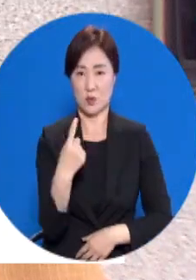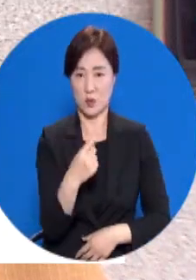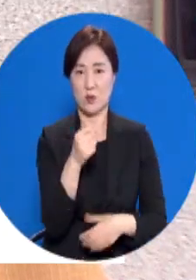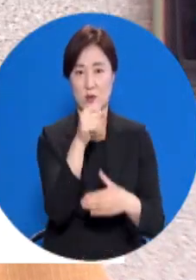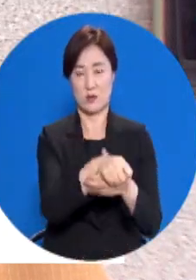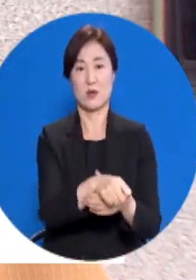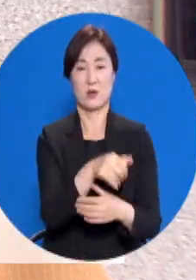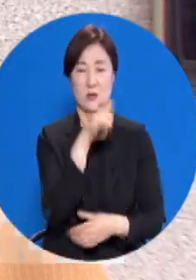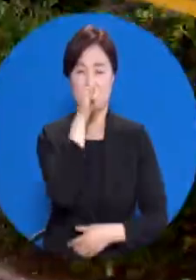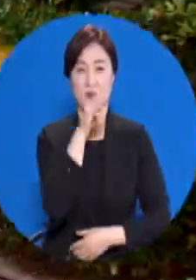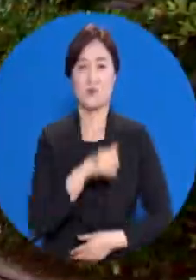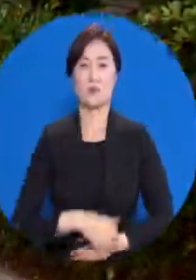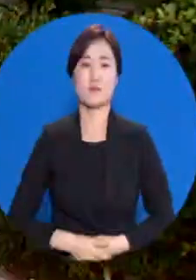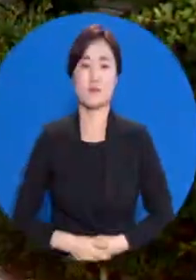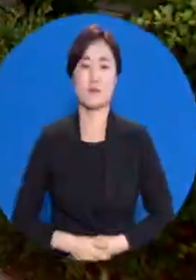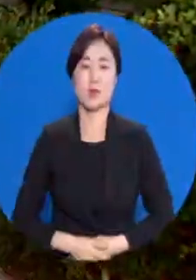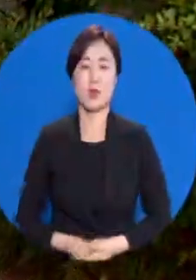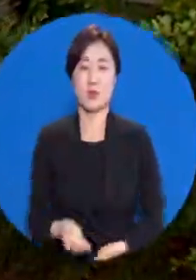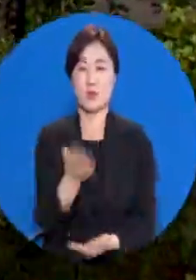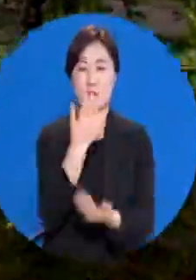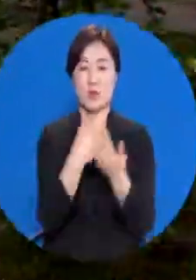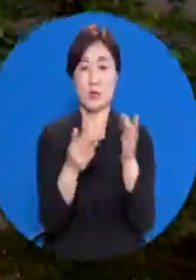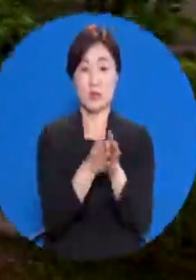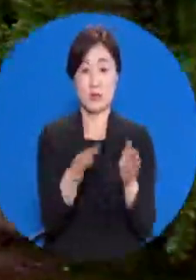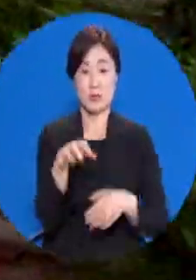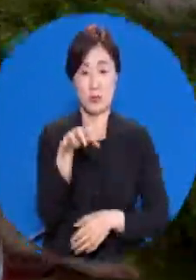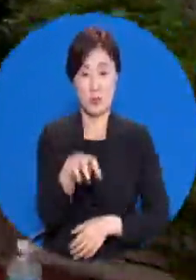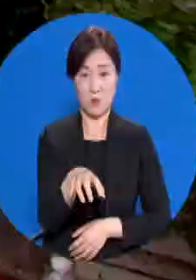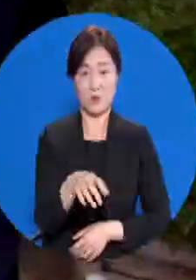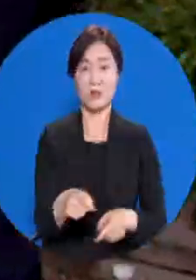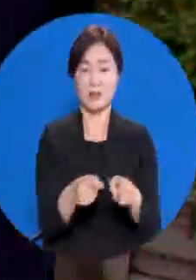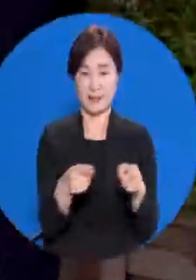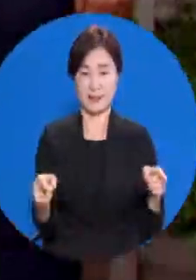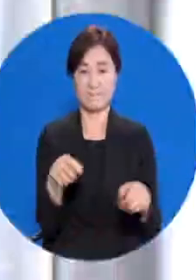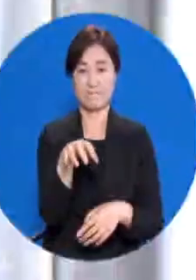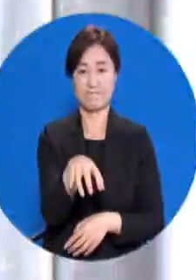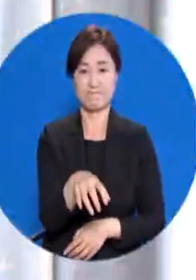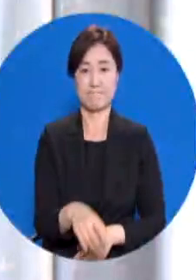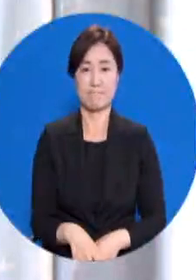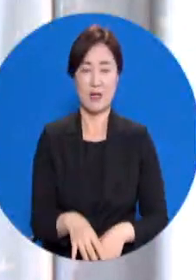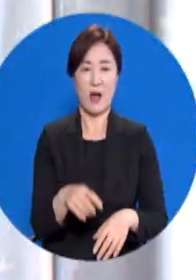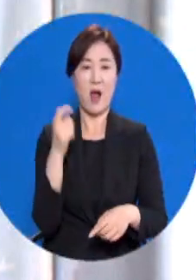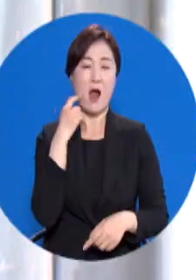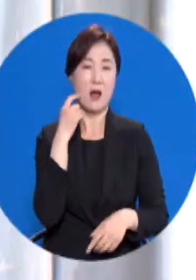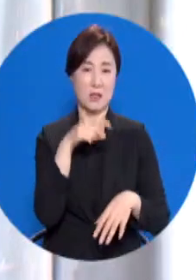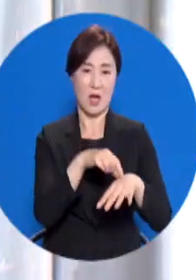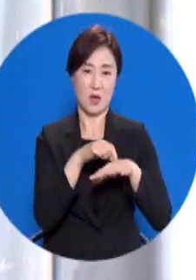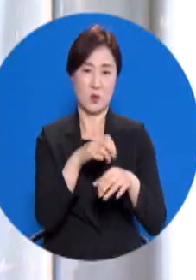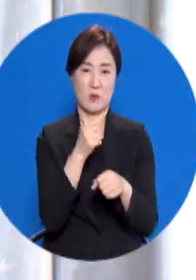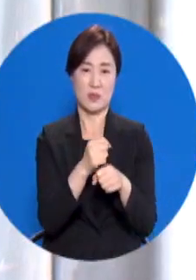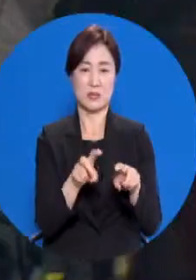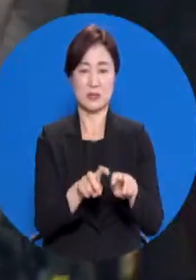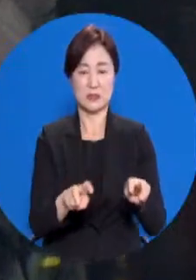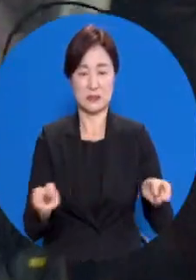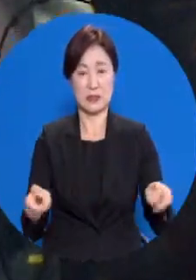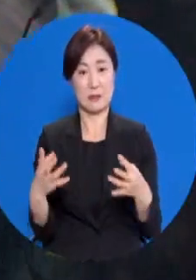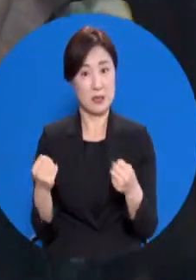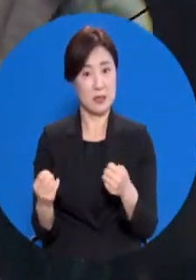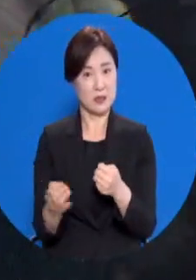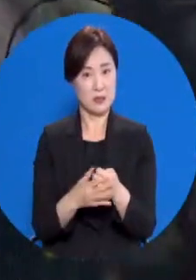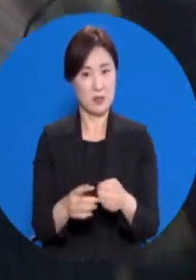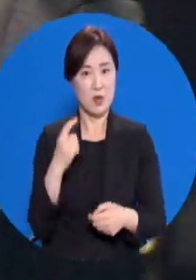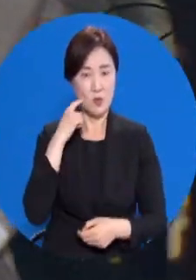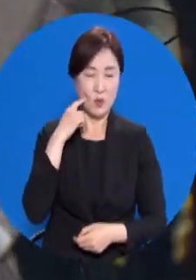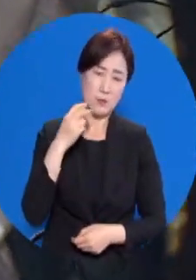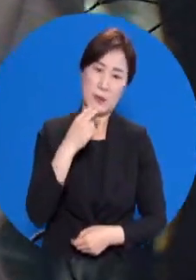되는 대상이었습니다. 불이 시작된 것으로 추정되는 1층에는 인조가죽 등으로 만들어진 의자가 많아 유독 가스로